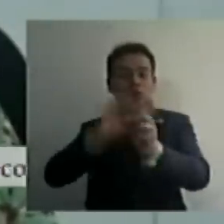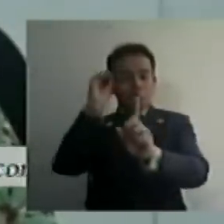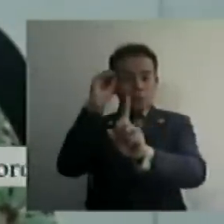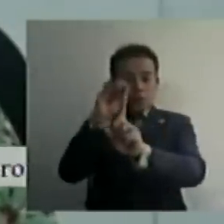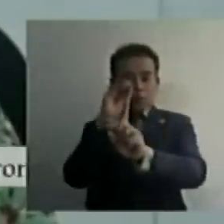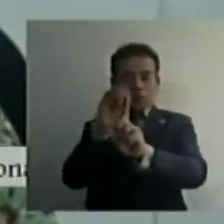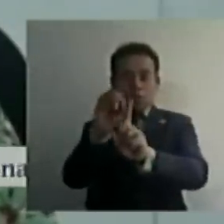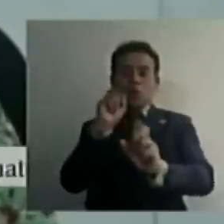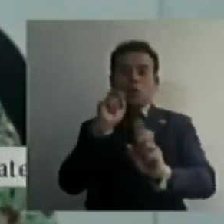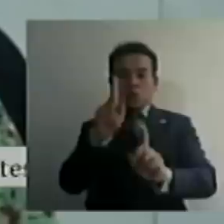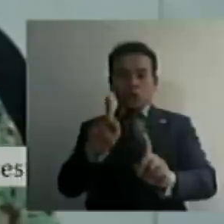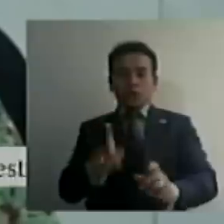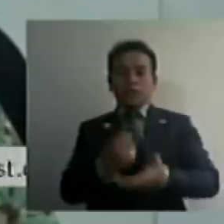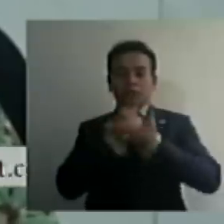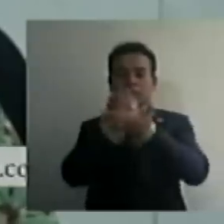গত ২৪ ঘন্টায়